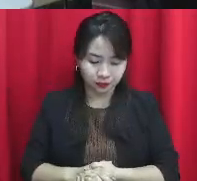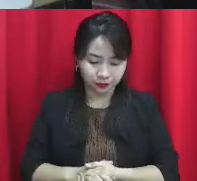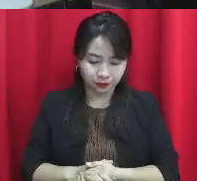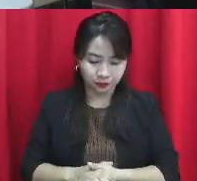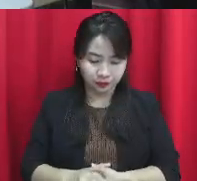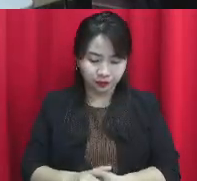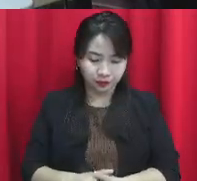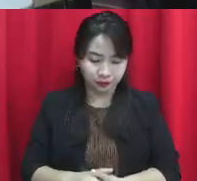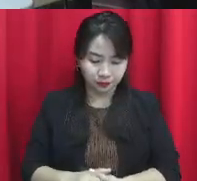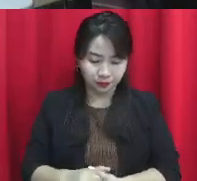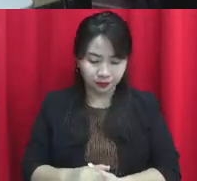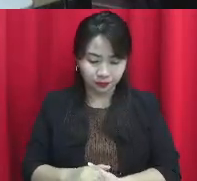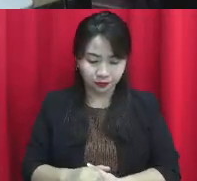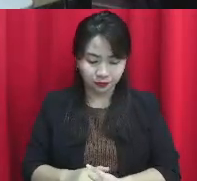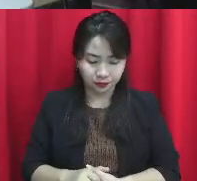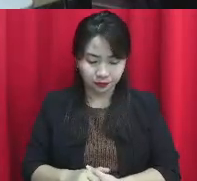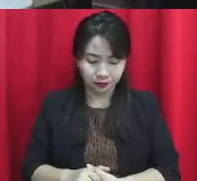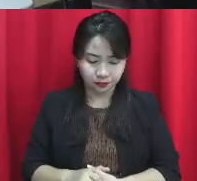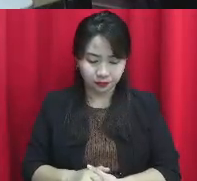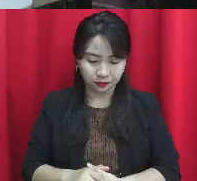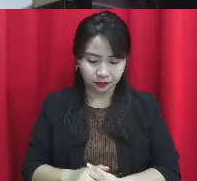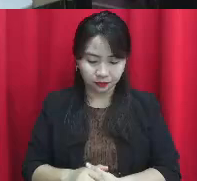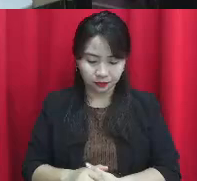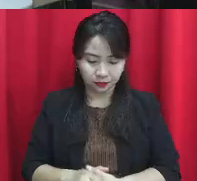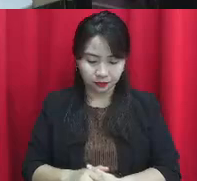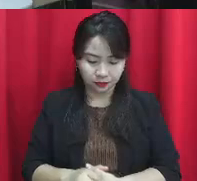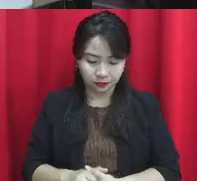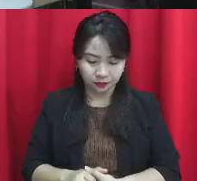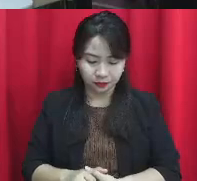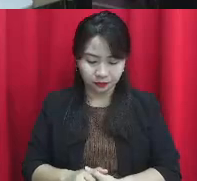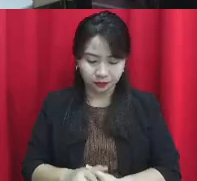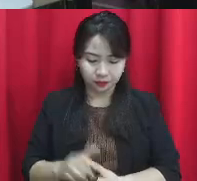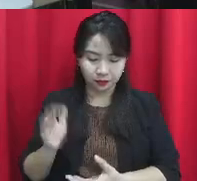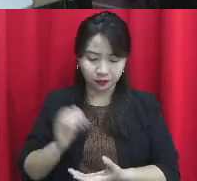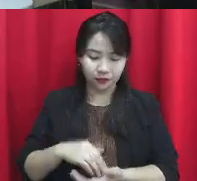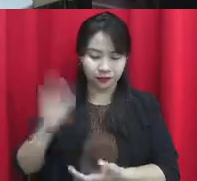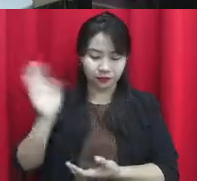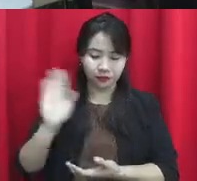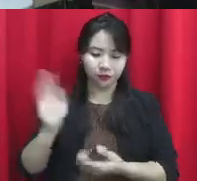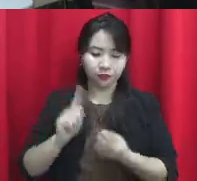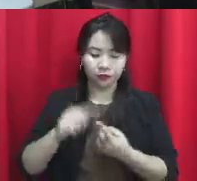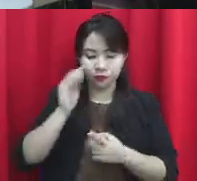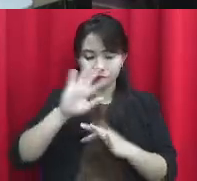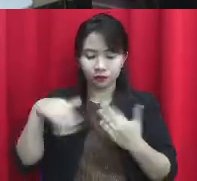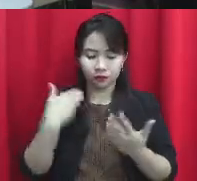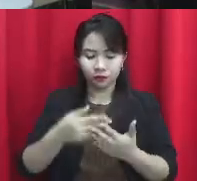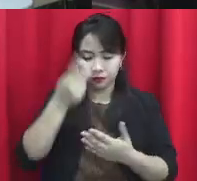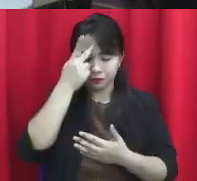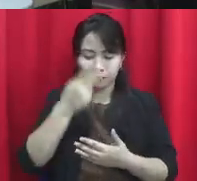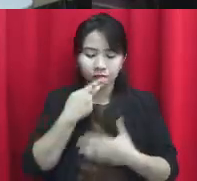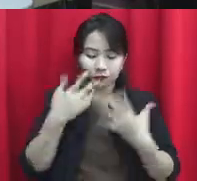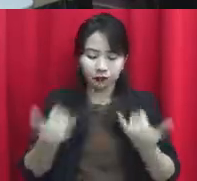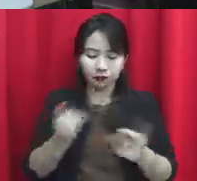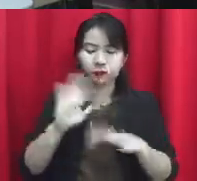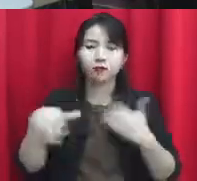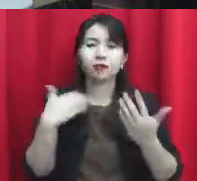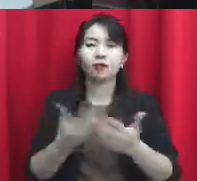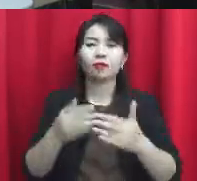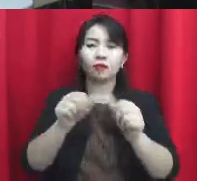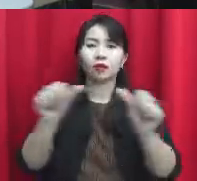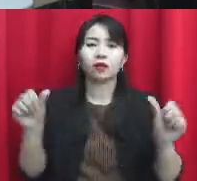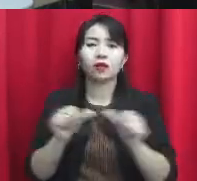Jao ' ba yun ang pinakamaganda ito Listen up Listen up sa mga shoutout again sa mga parents ah area Leaders and group